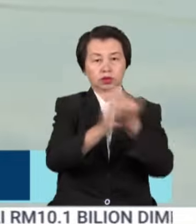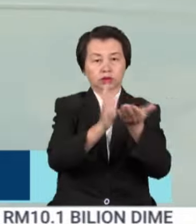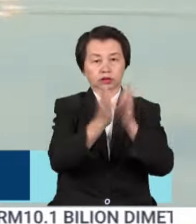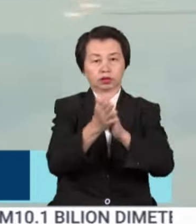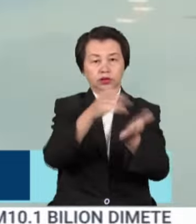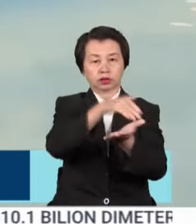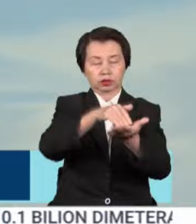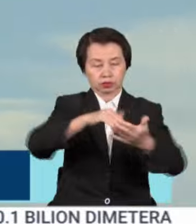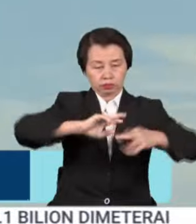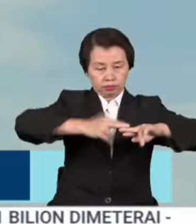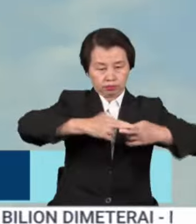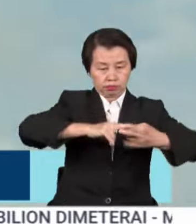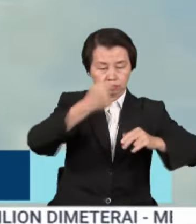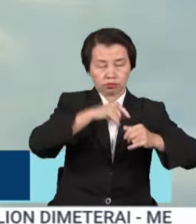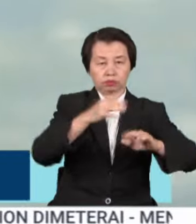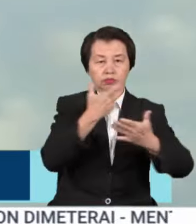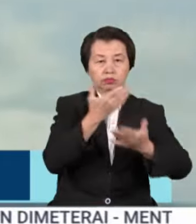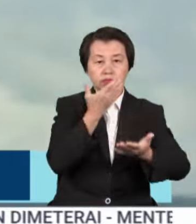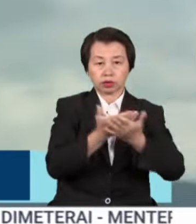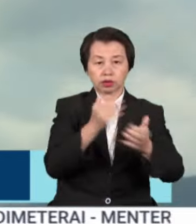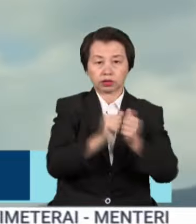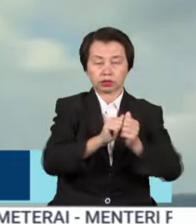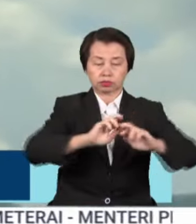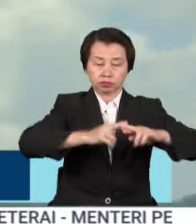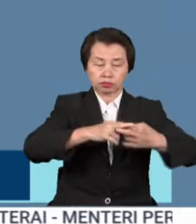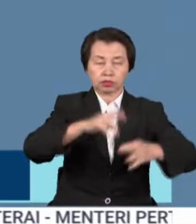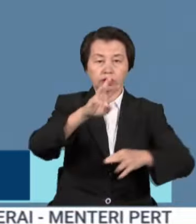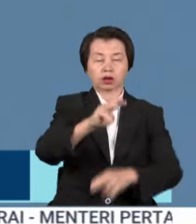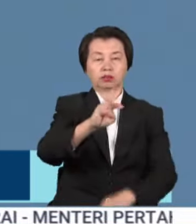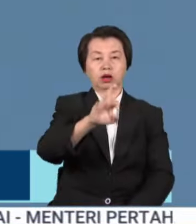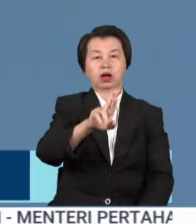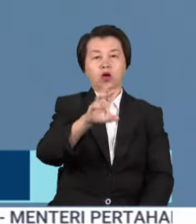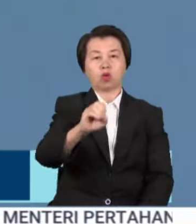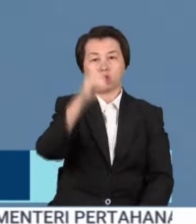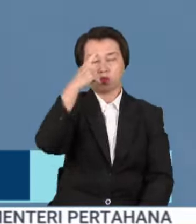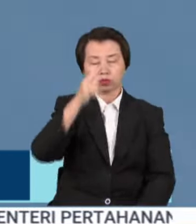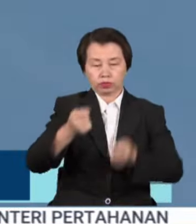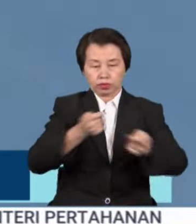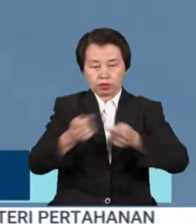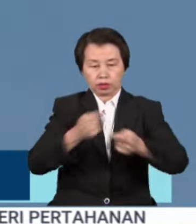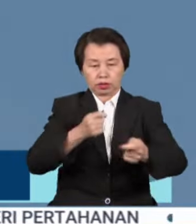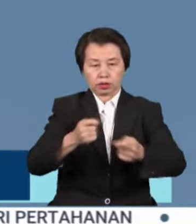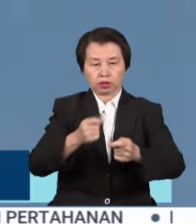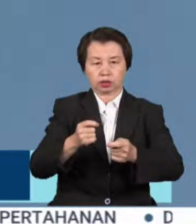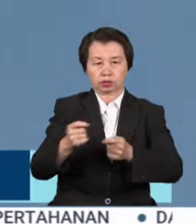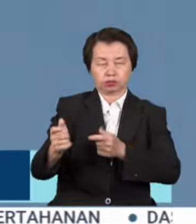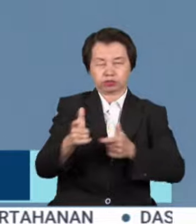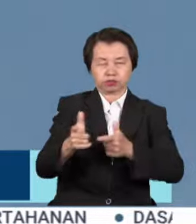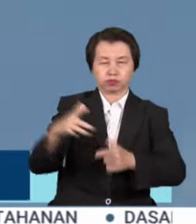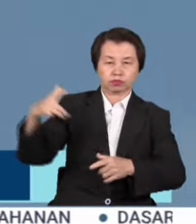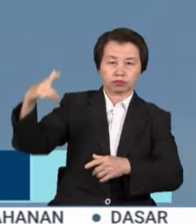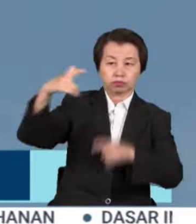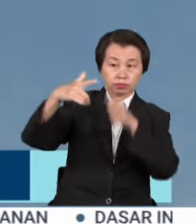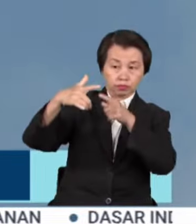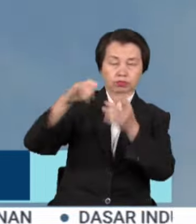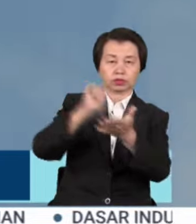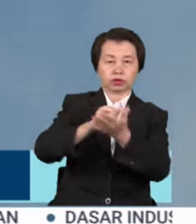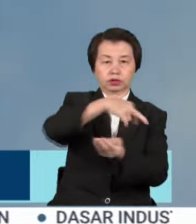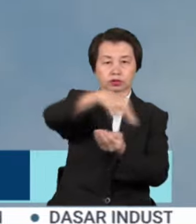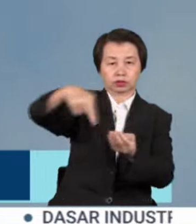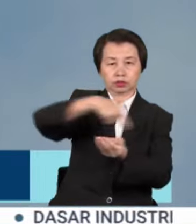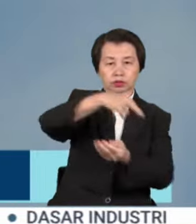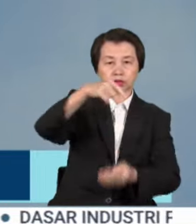hub penyelenggaraan pembaikan dan baik pulih MRO bagi pengendali pesawat tempur ringan berkenaan di rantau